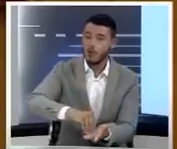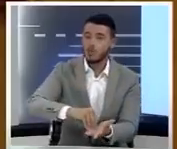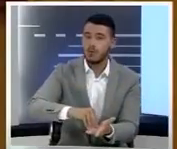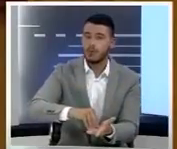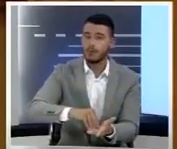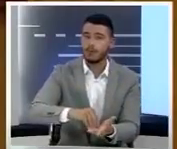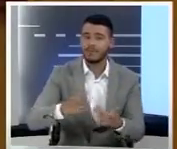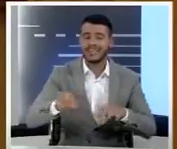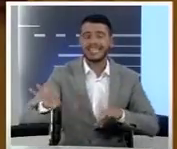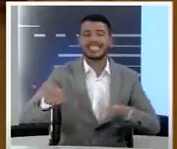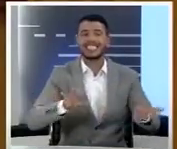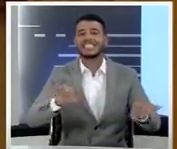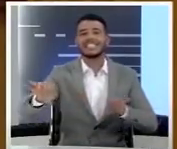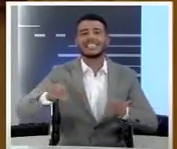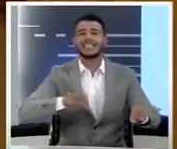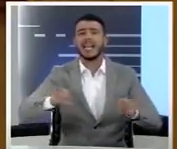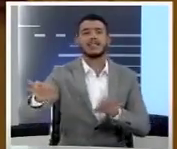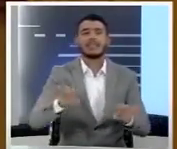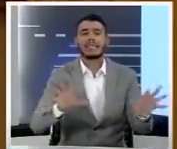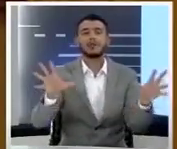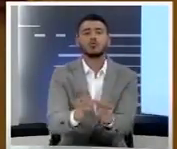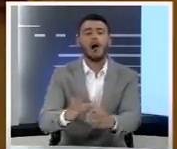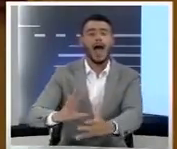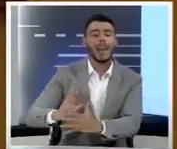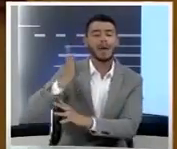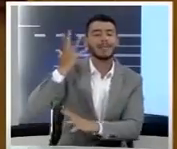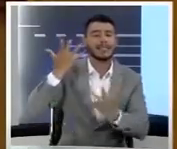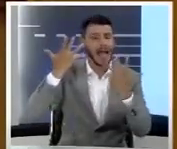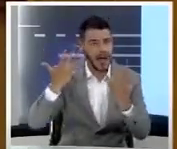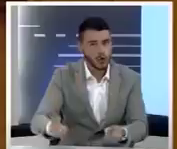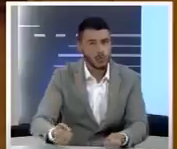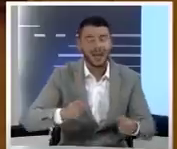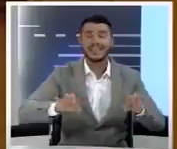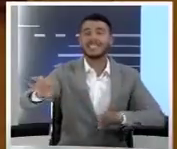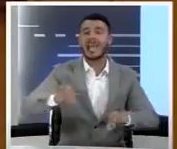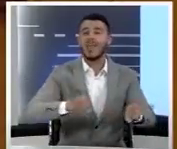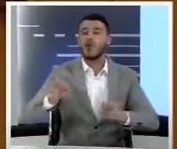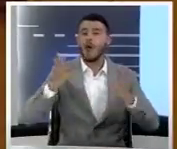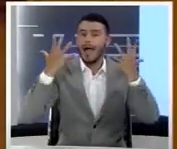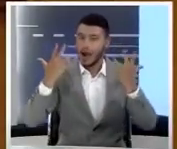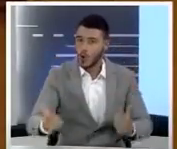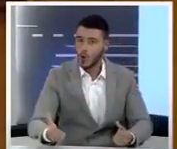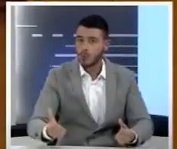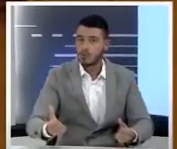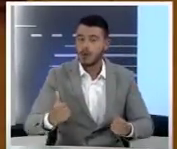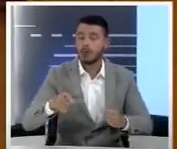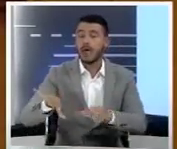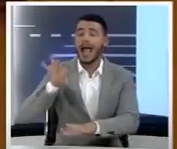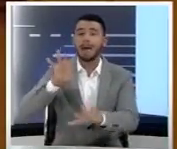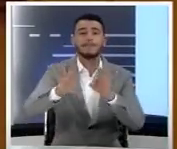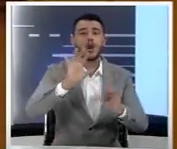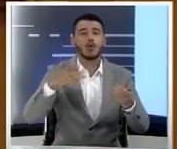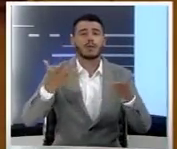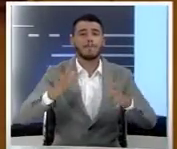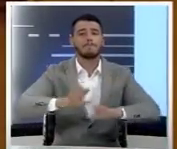φορά αυτή η χώρα αποκτάει αναπτυξιακή στρατηγική. Έχουμε σχέδιο. Έχουμε επιλογές κάνει. Δεν μπορούμε να αναπτυχθούμε ως χώρα